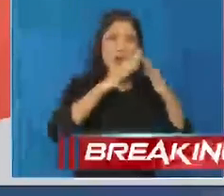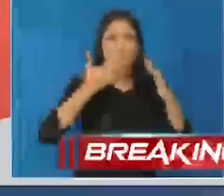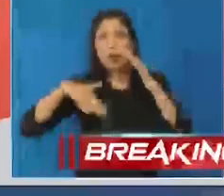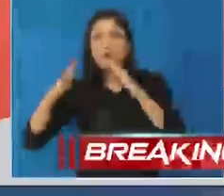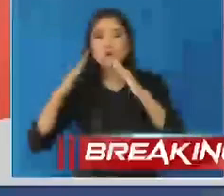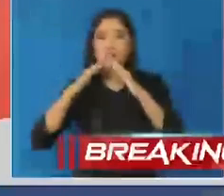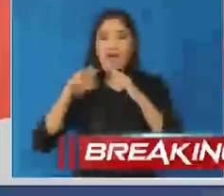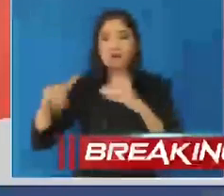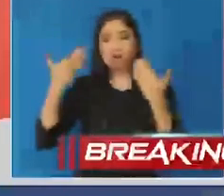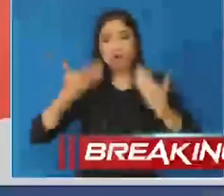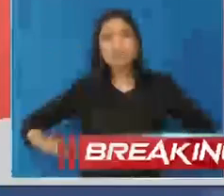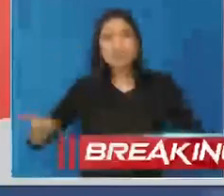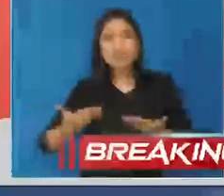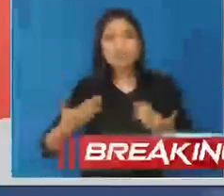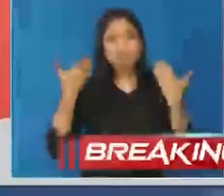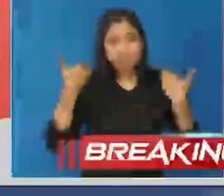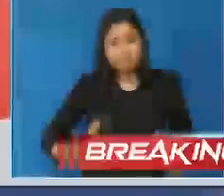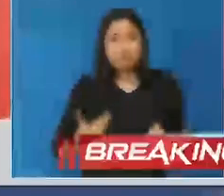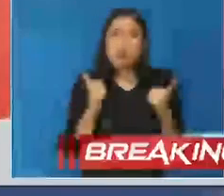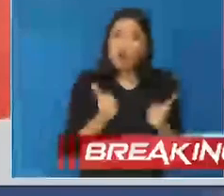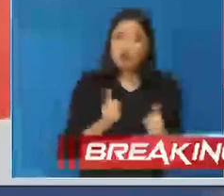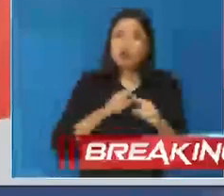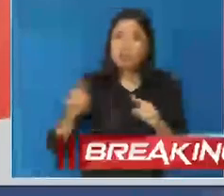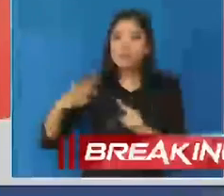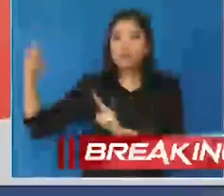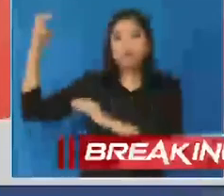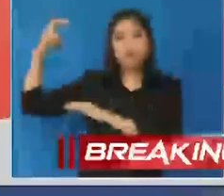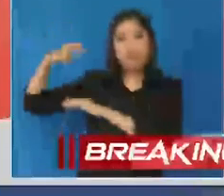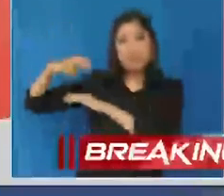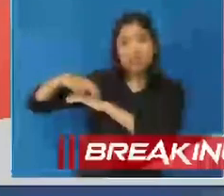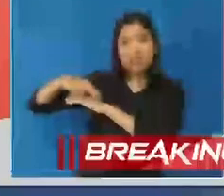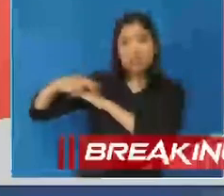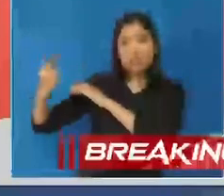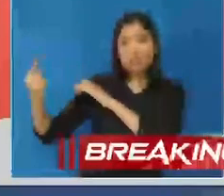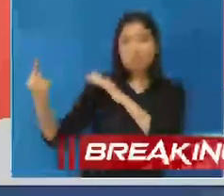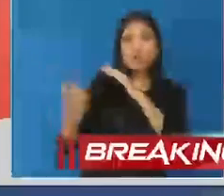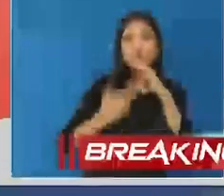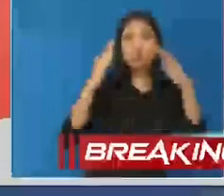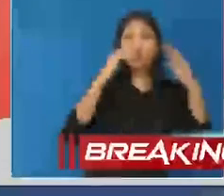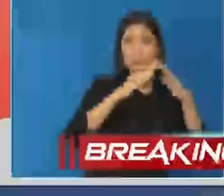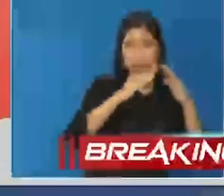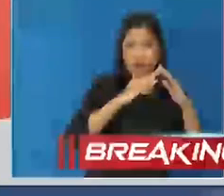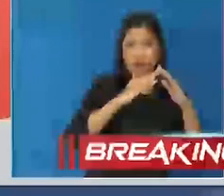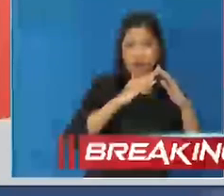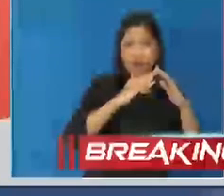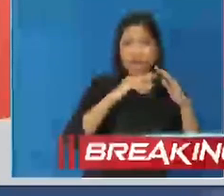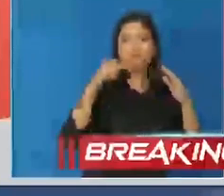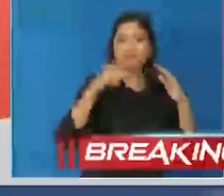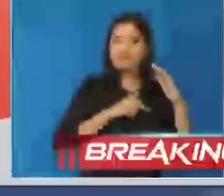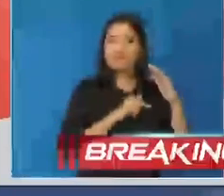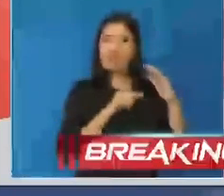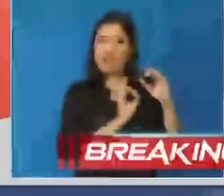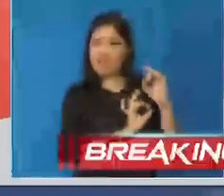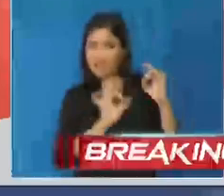kondisi fisiknya bagus terinfeksi di luar dan kemudian membawa virus ke rumah maka tidak aman untuk